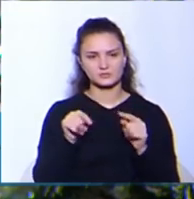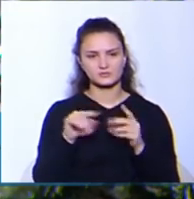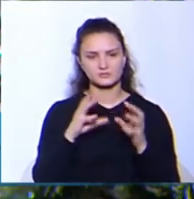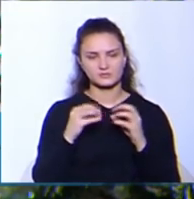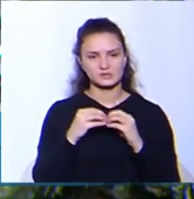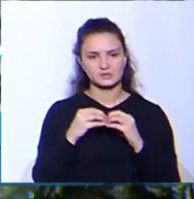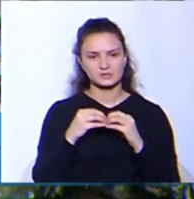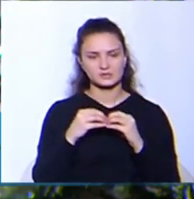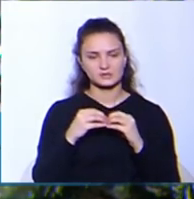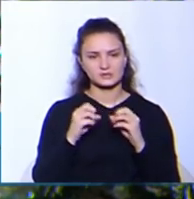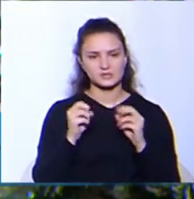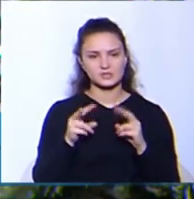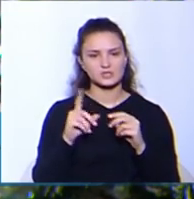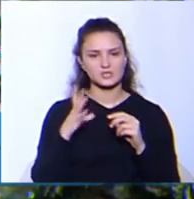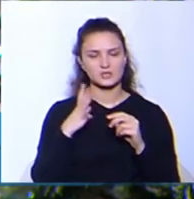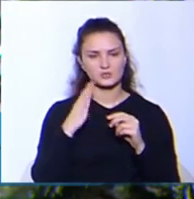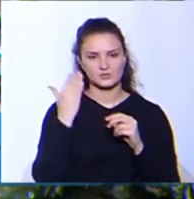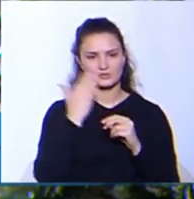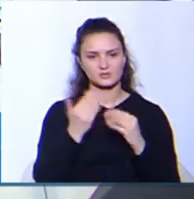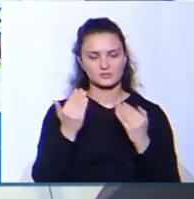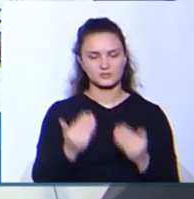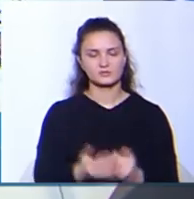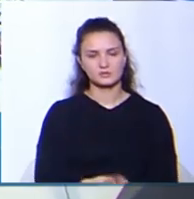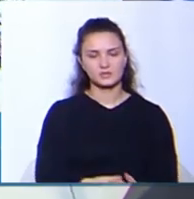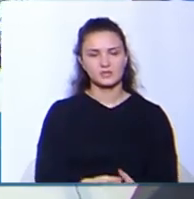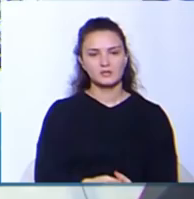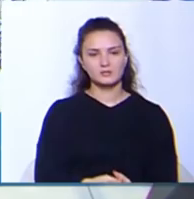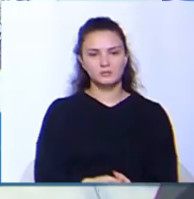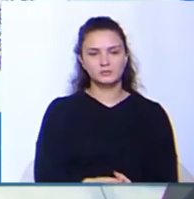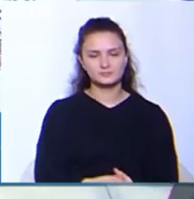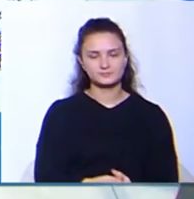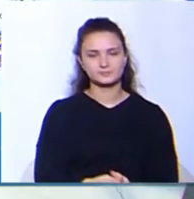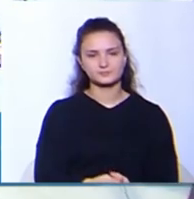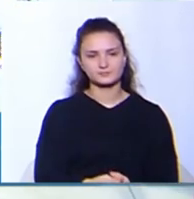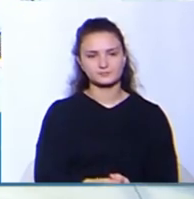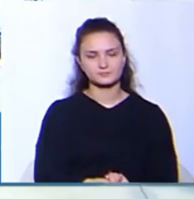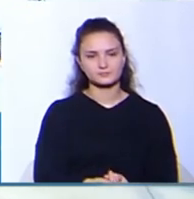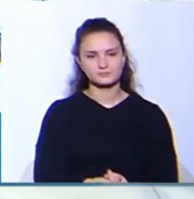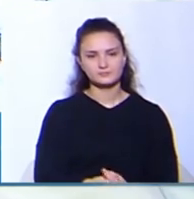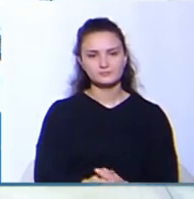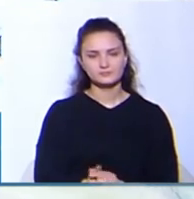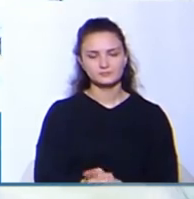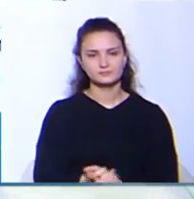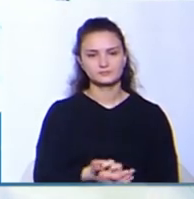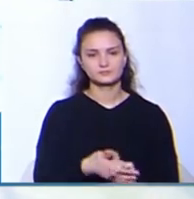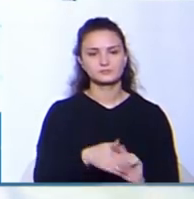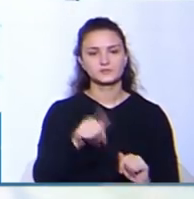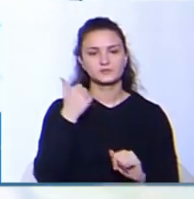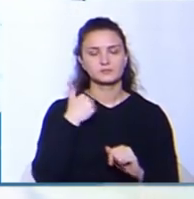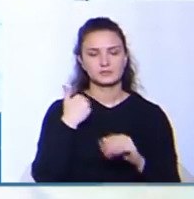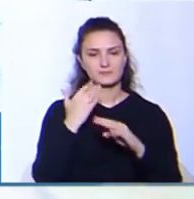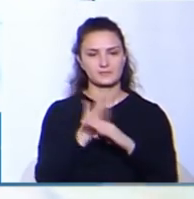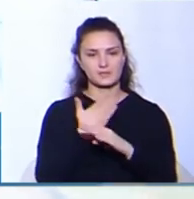ყველაზე საბედისწერო ჩვენი საზოგადოებისათვის? ჯერ მინდა აი გამოვყო